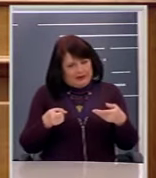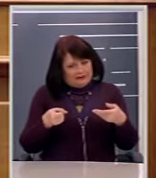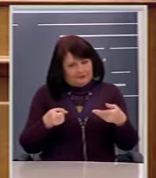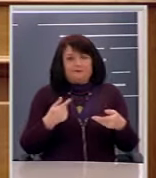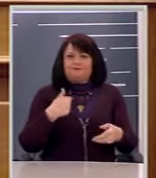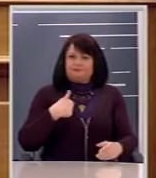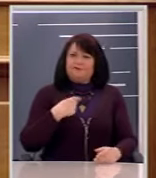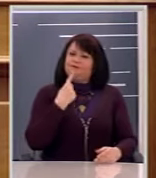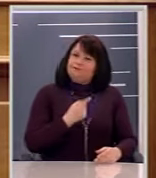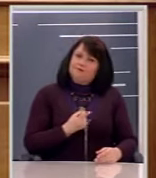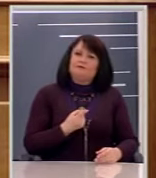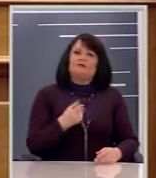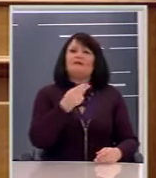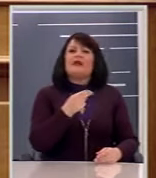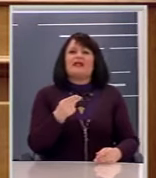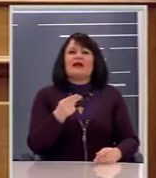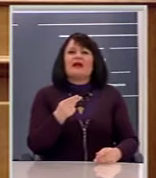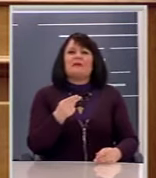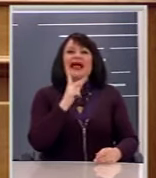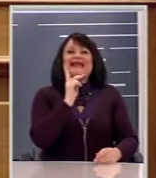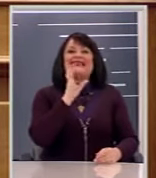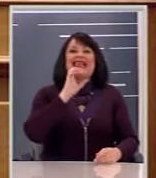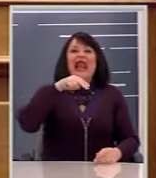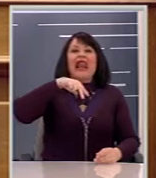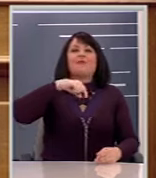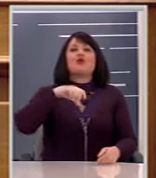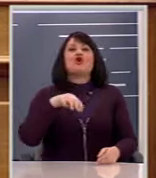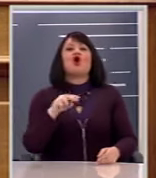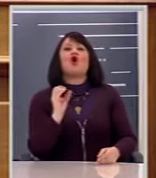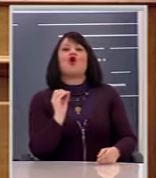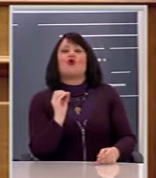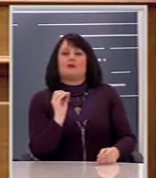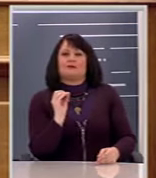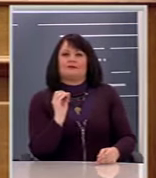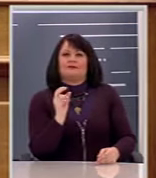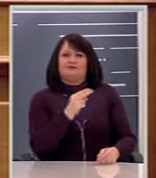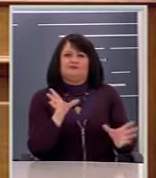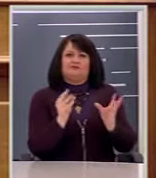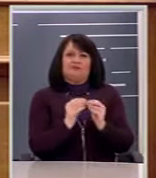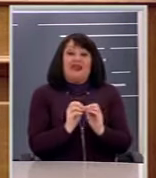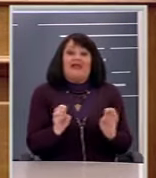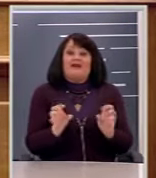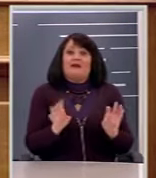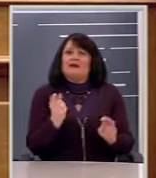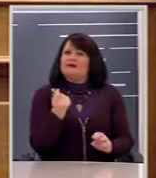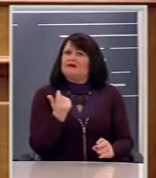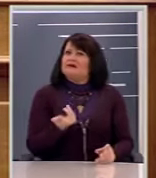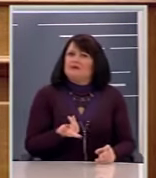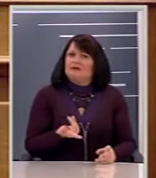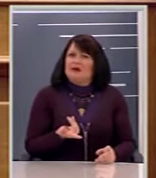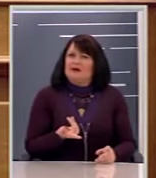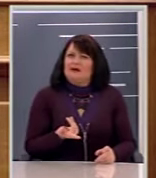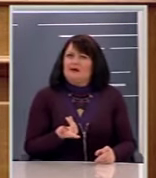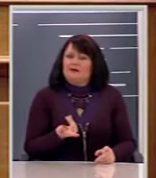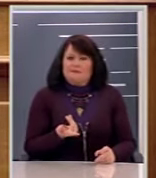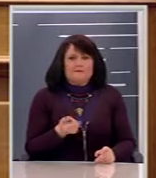μία υπόθεση, στην υπόθεση του Κελπνό, και μάλιστα στα θέματα των διαφημιστικών δαπανών, τα θέματα δηλαδή